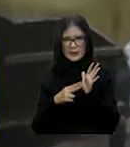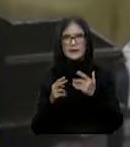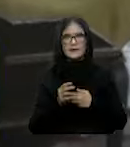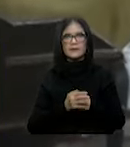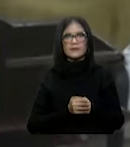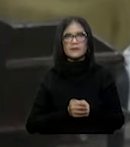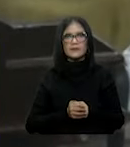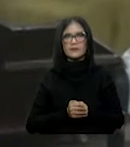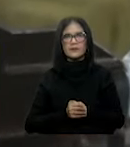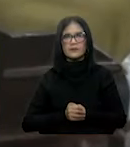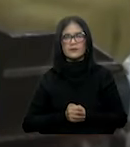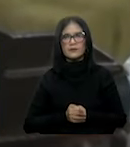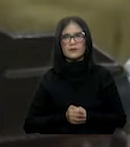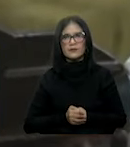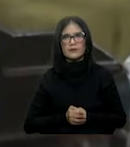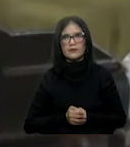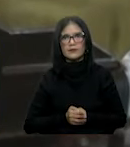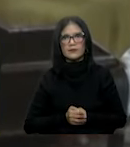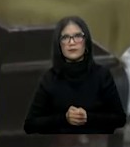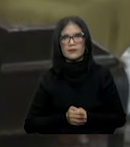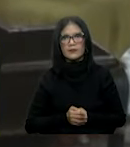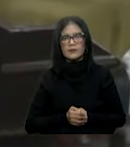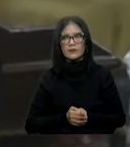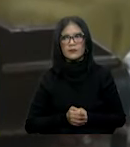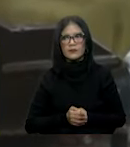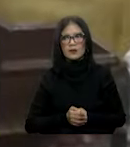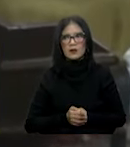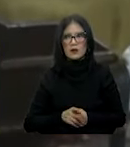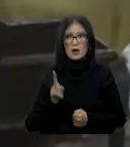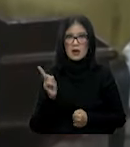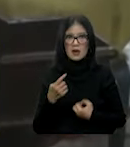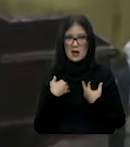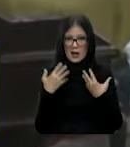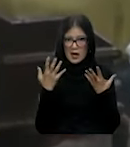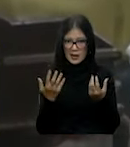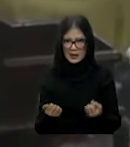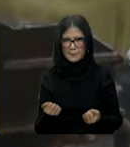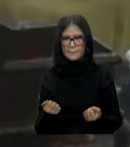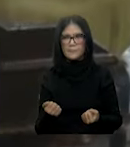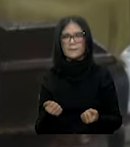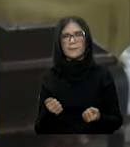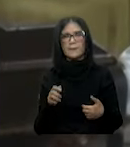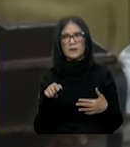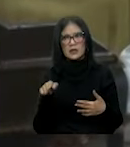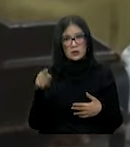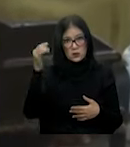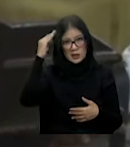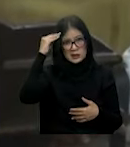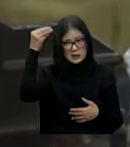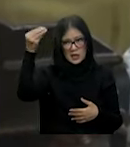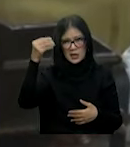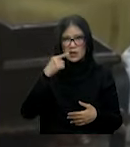Apa yang kami lakukan, kalau Allah kasih izin, rakyat memberikan dukungan